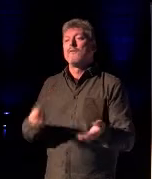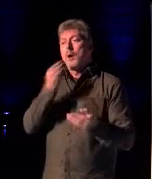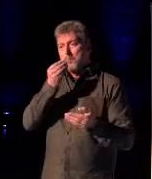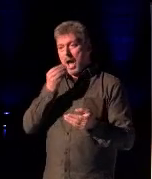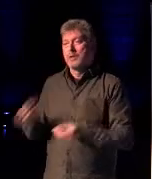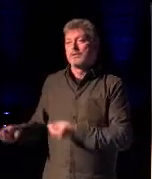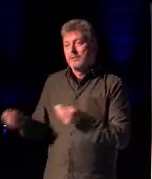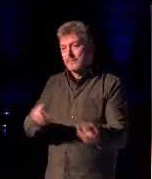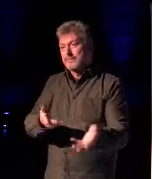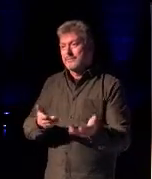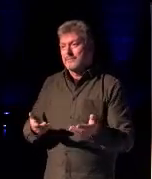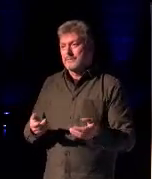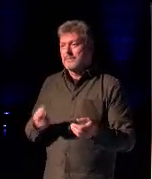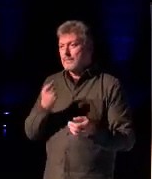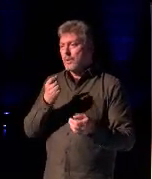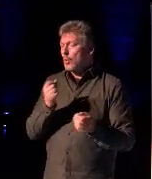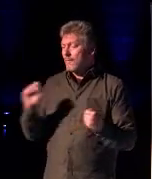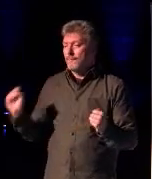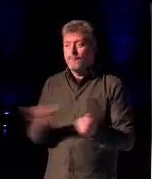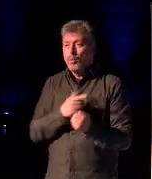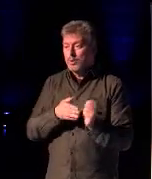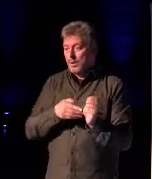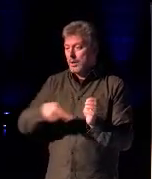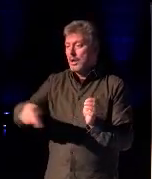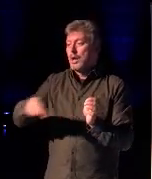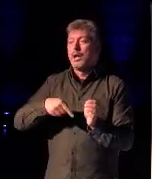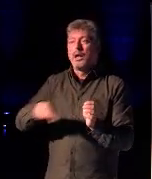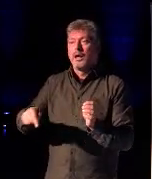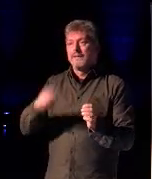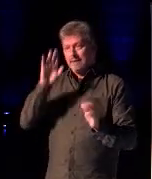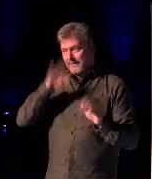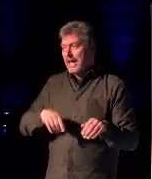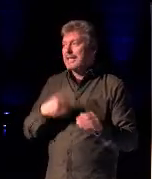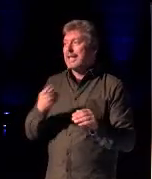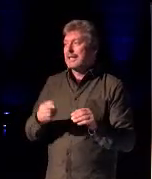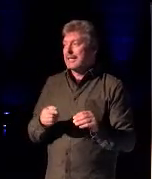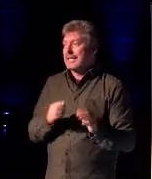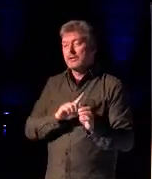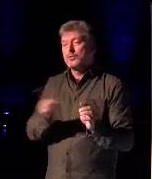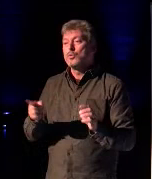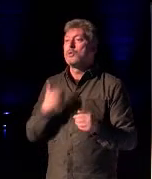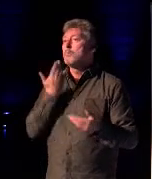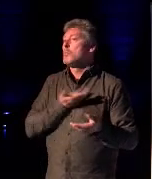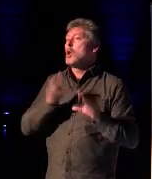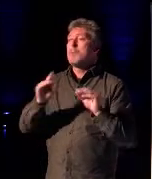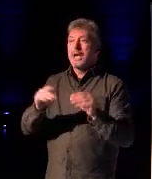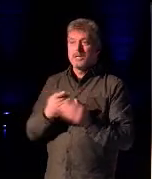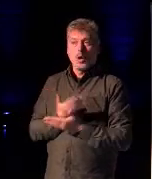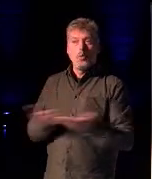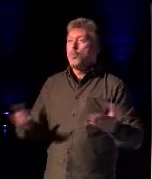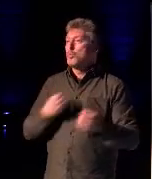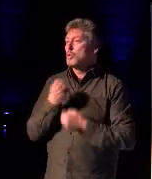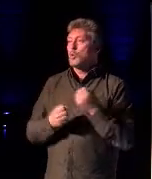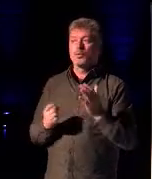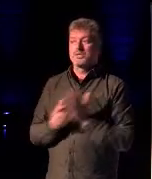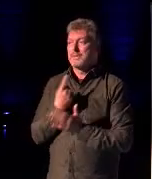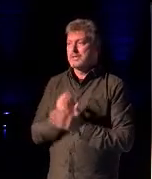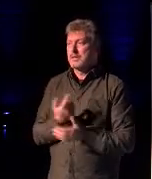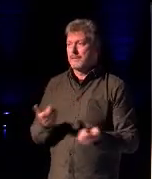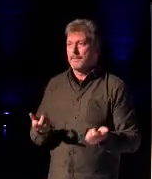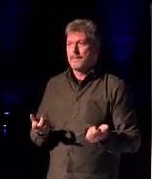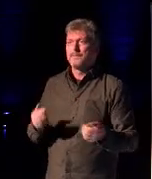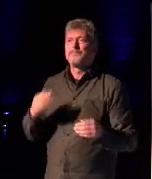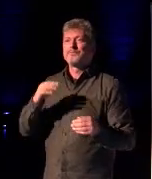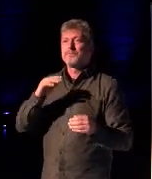matombringing, så går det ikke lang tid, for, sånn som vi vet, at etter en stund så er de atskillig bedre, uten at du har gjort noe som helst også. Men folk gir ikke